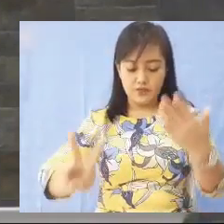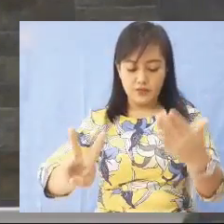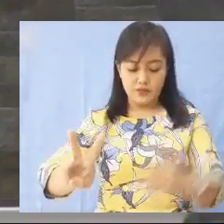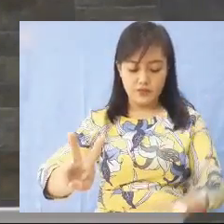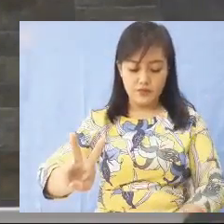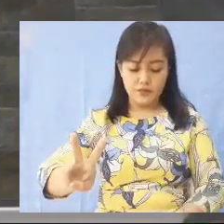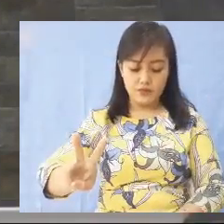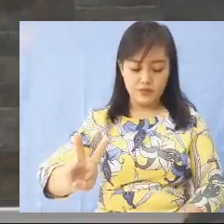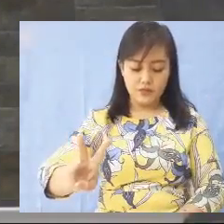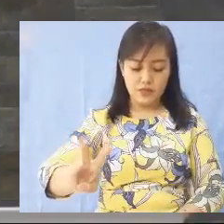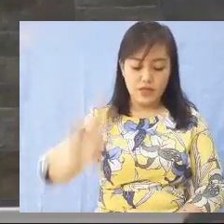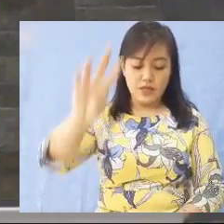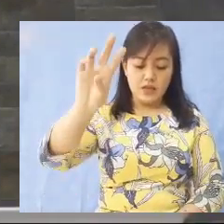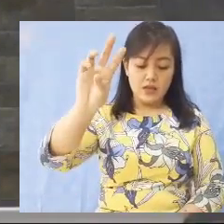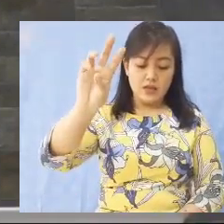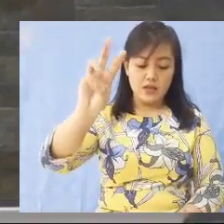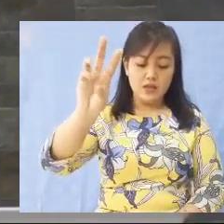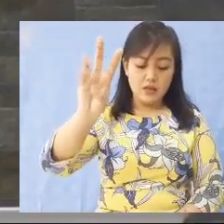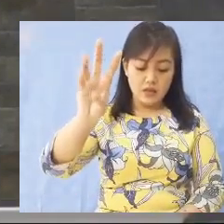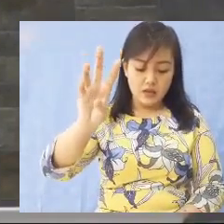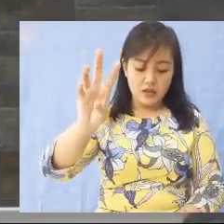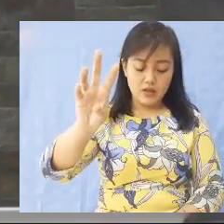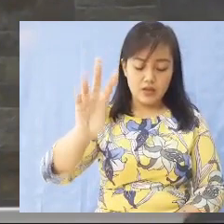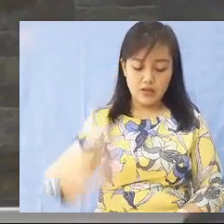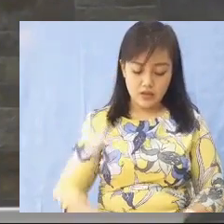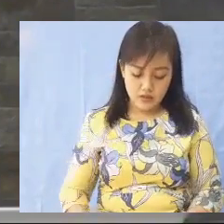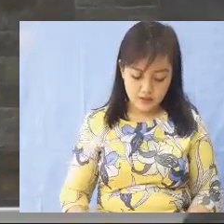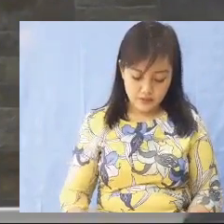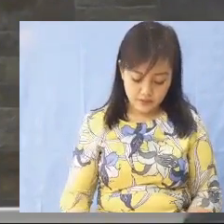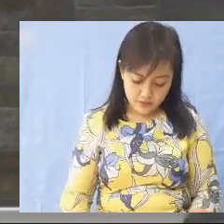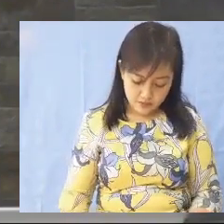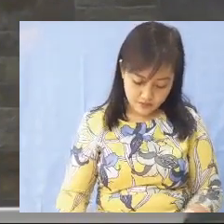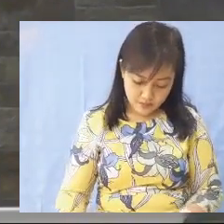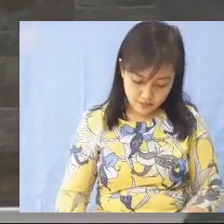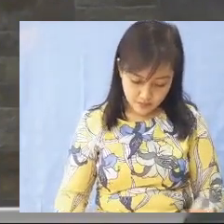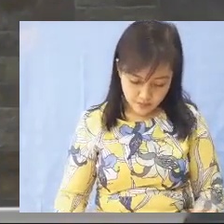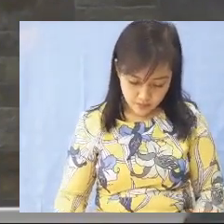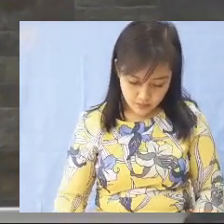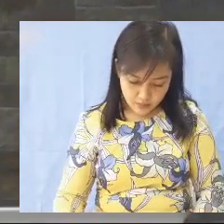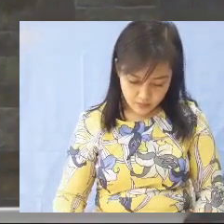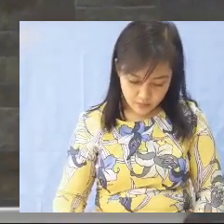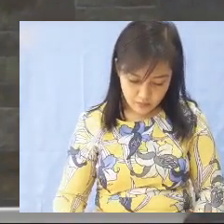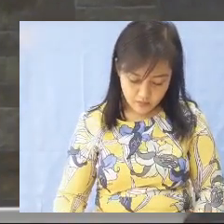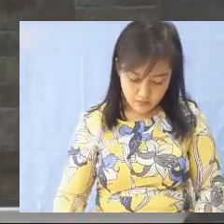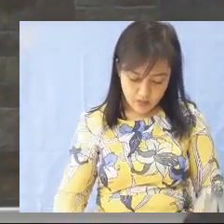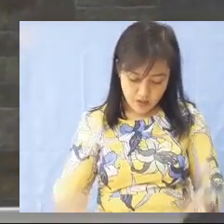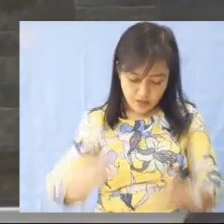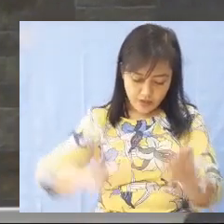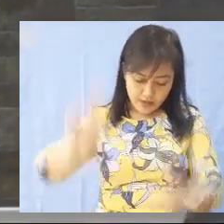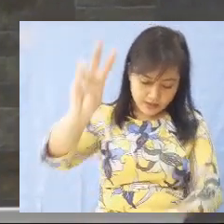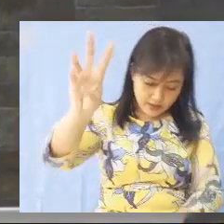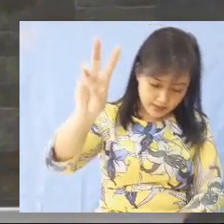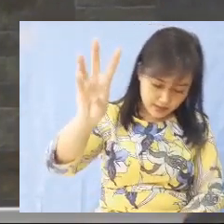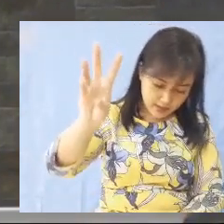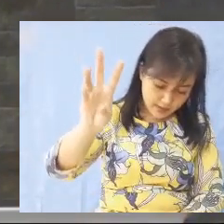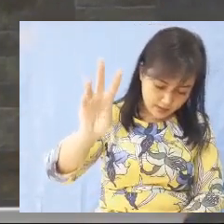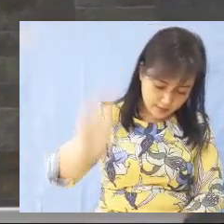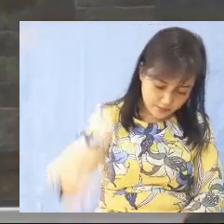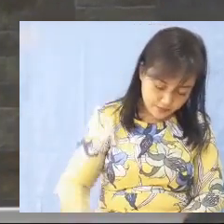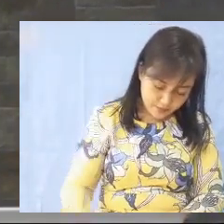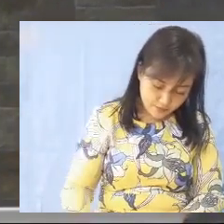16 and 17, ang sabi ng Biblia, "And I will pray the Father, and He shall give you another Comforter, that He may abide with you